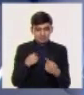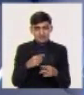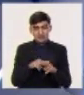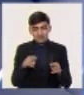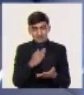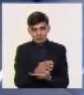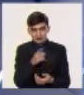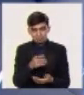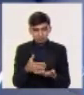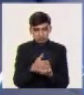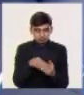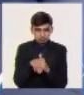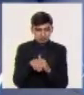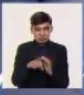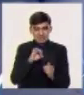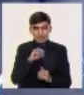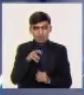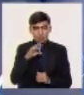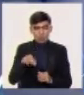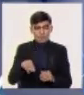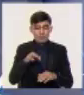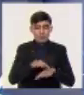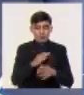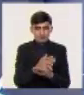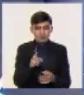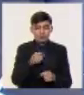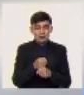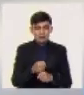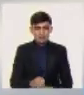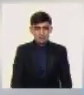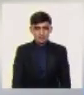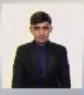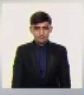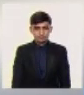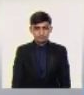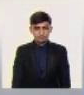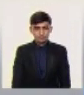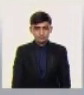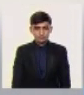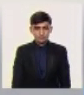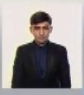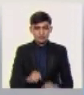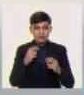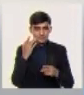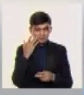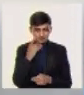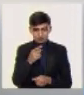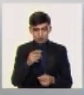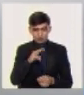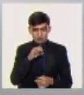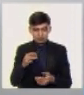синдромом накопительства, узнавала Людмила Батюшкина. Баба Катя, как всегда, собирает